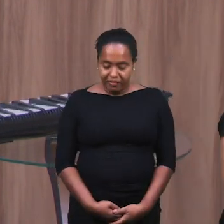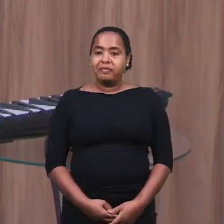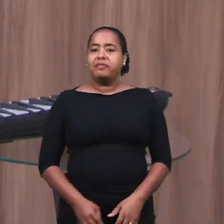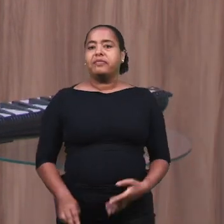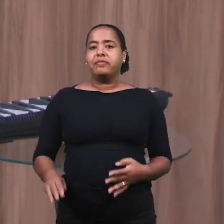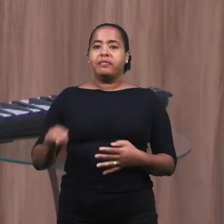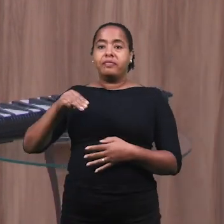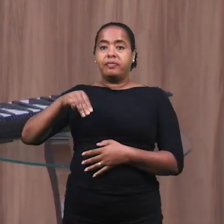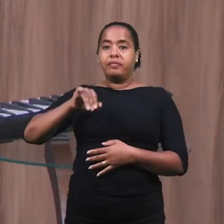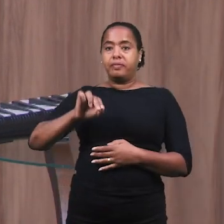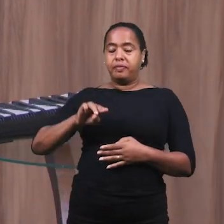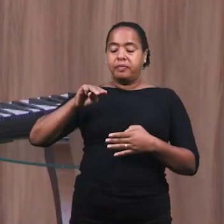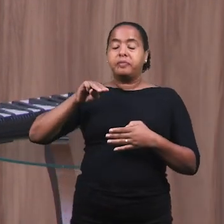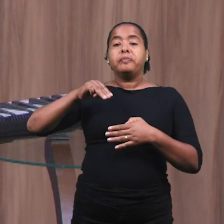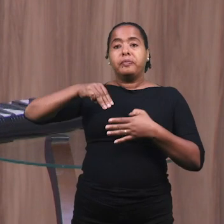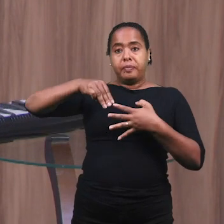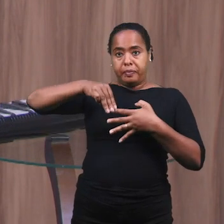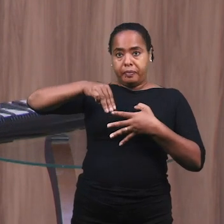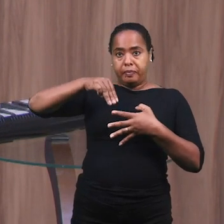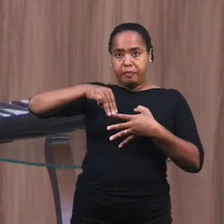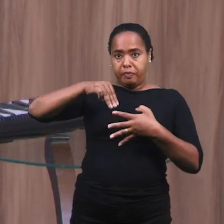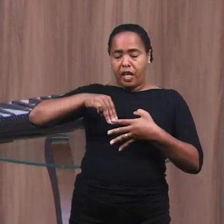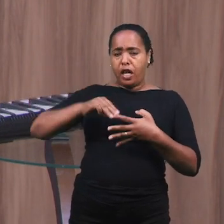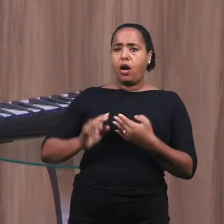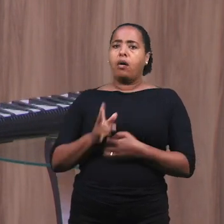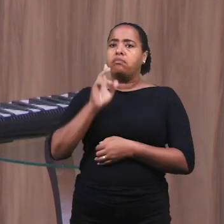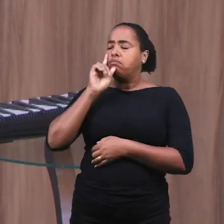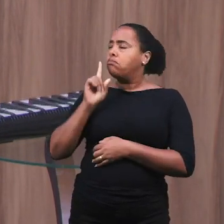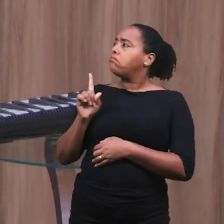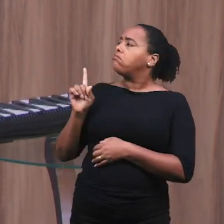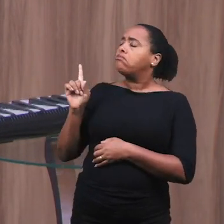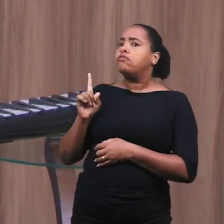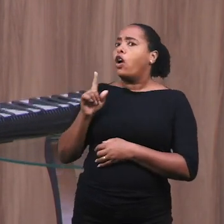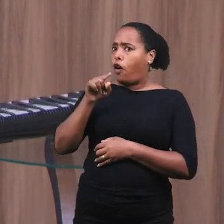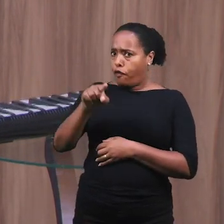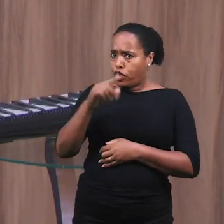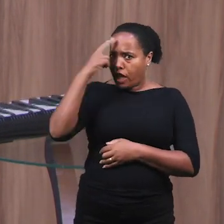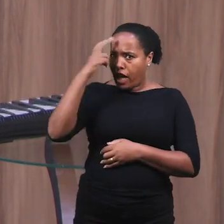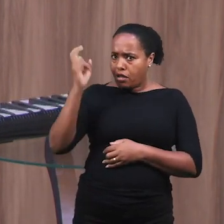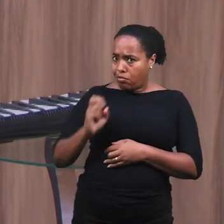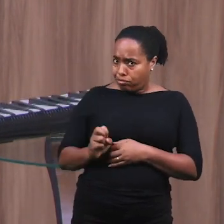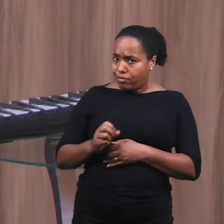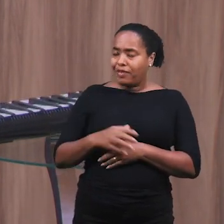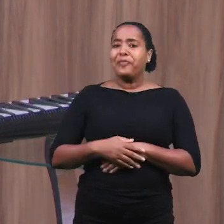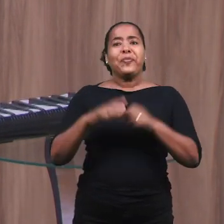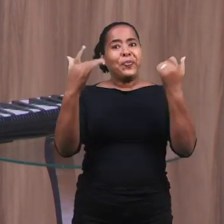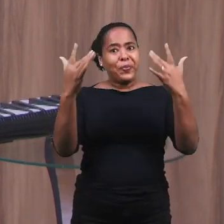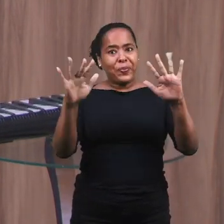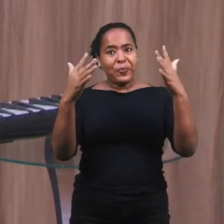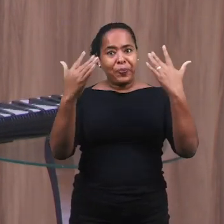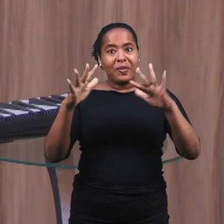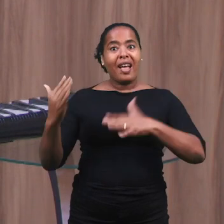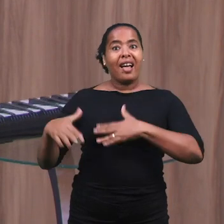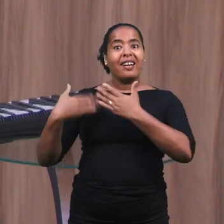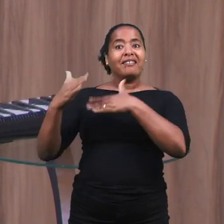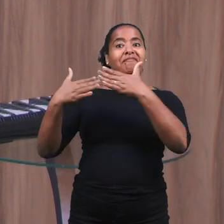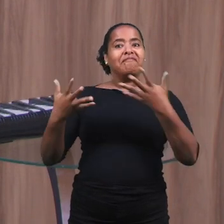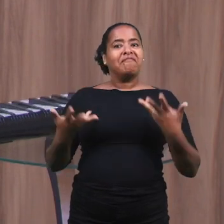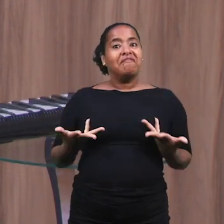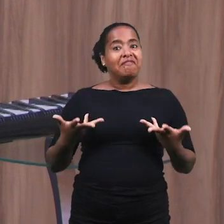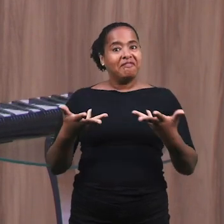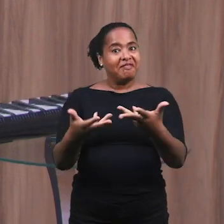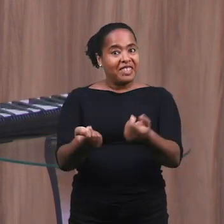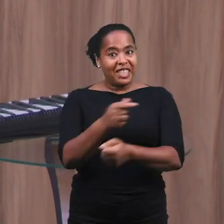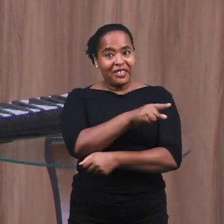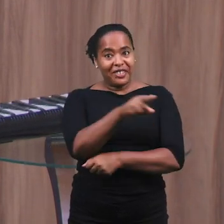гаммой ми-мажор. У нас 4 диеза. Посмотрите, какие вы уже умные, как вы